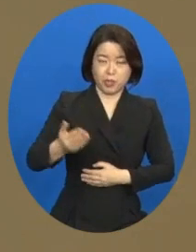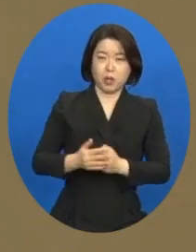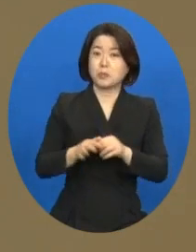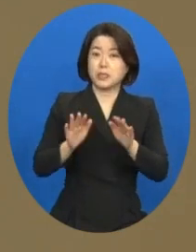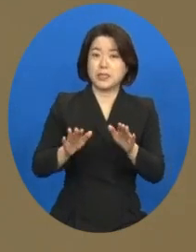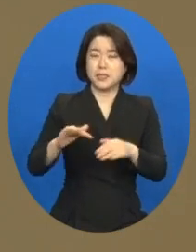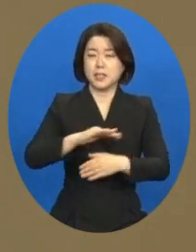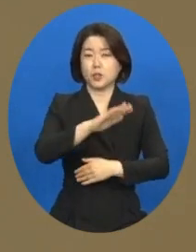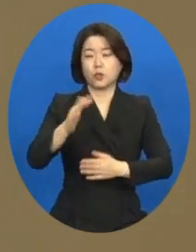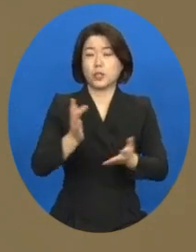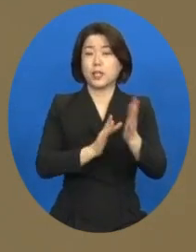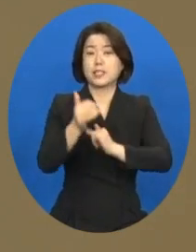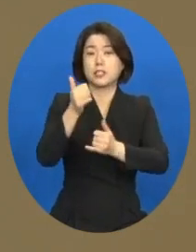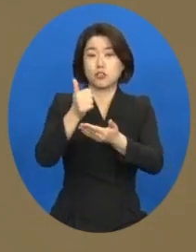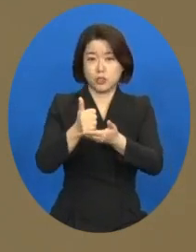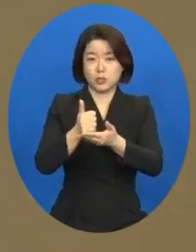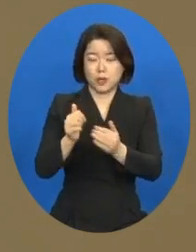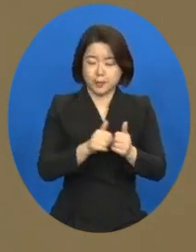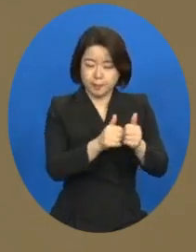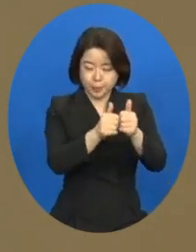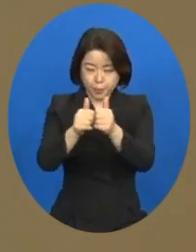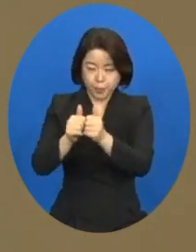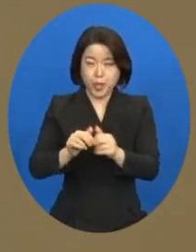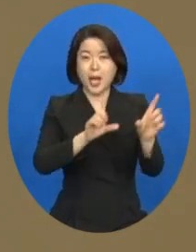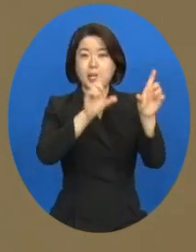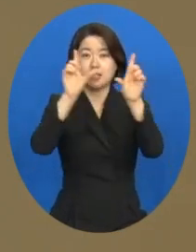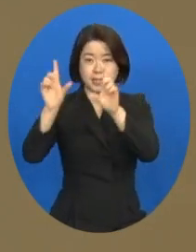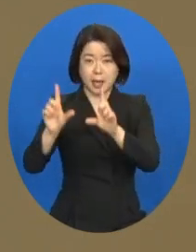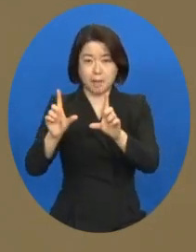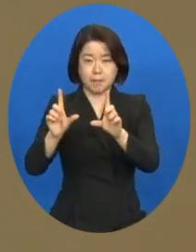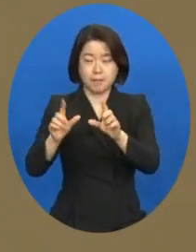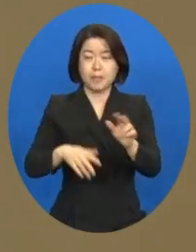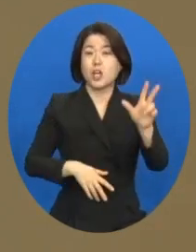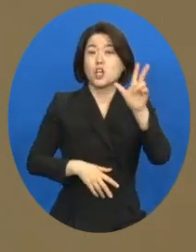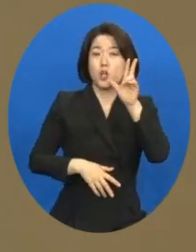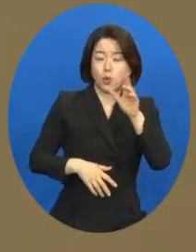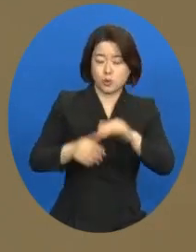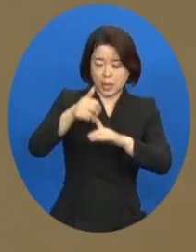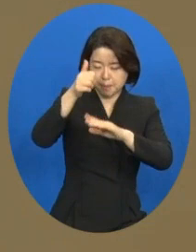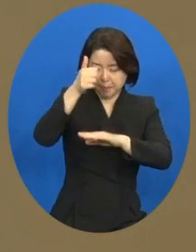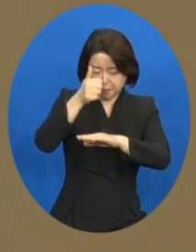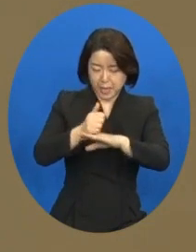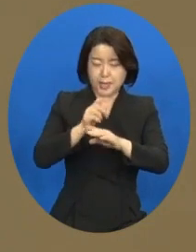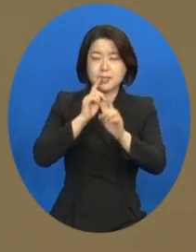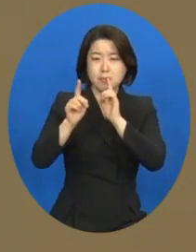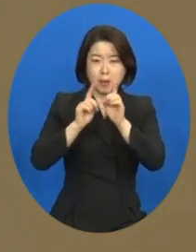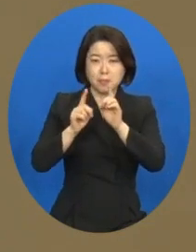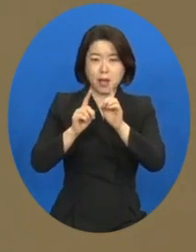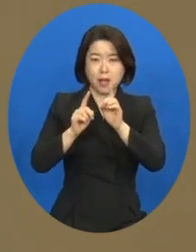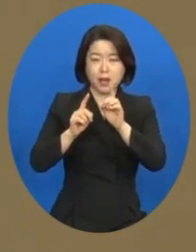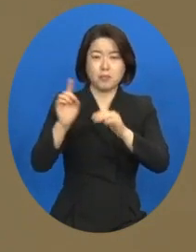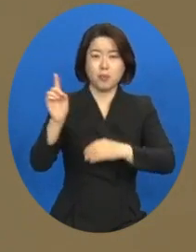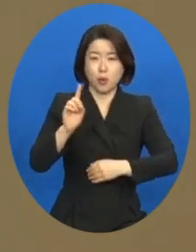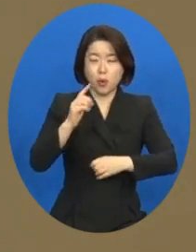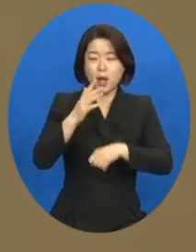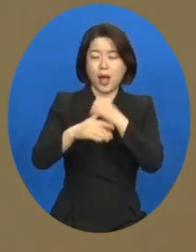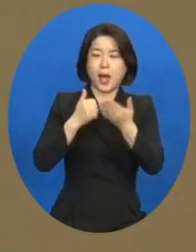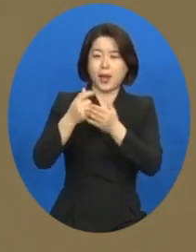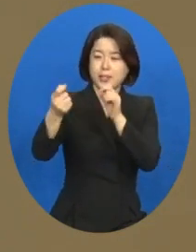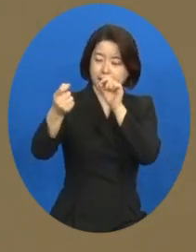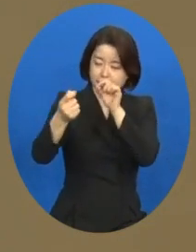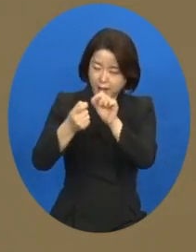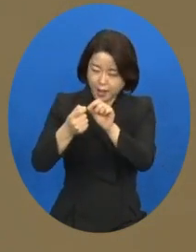이제 우리가 예수님과 동행하는 삶, 여호수아가 유언한 하나님과 가까이